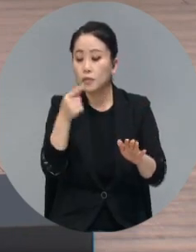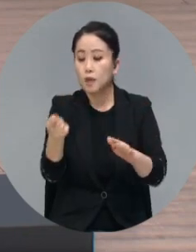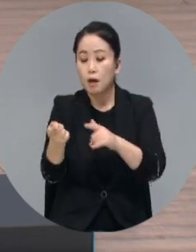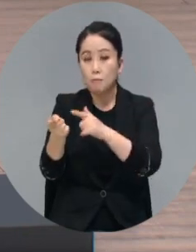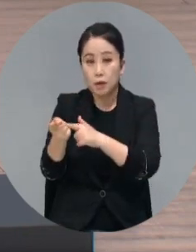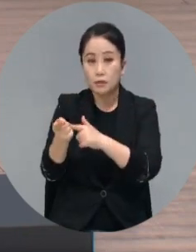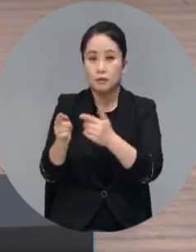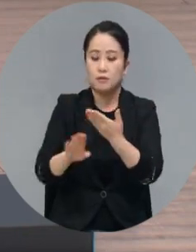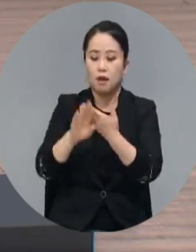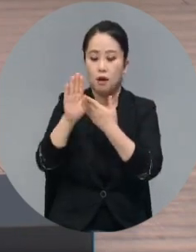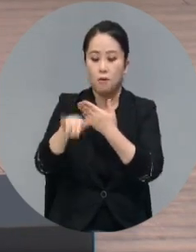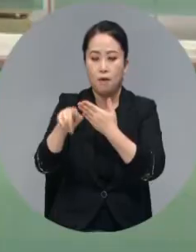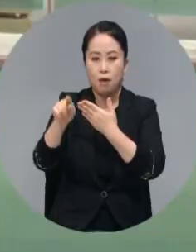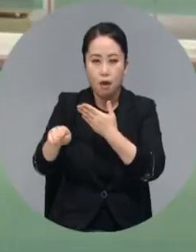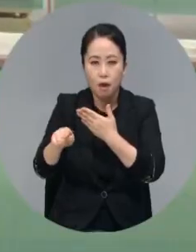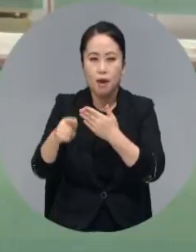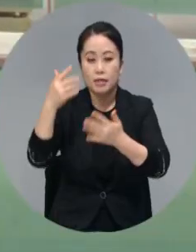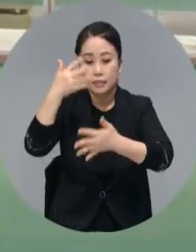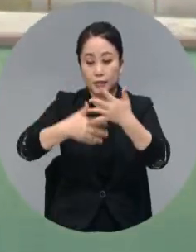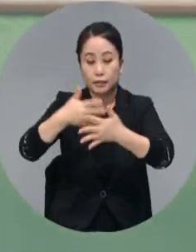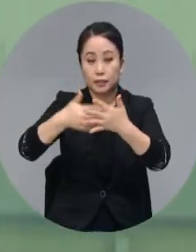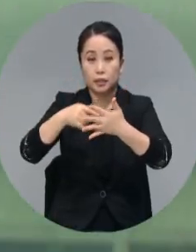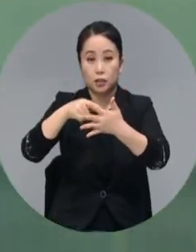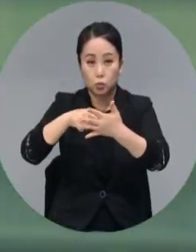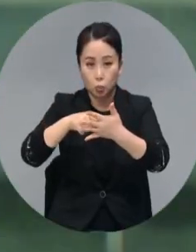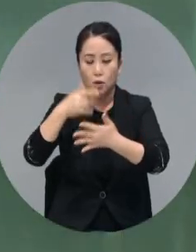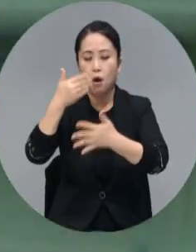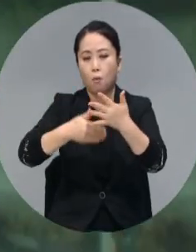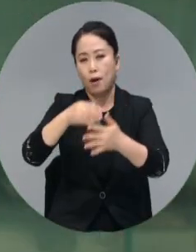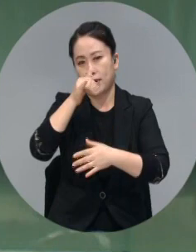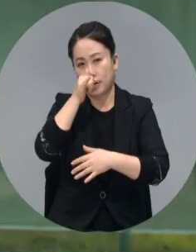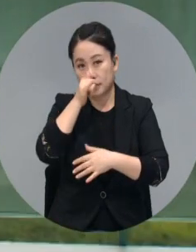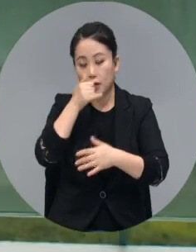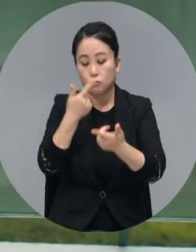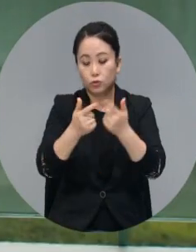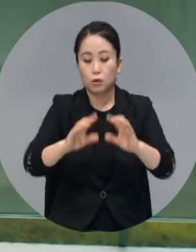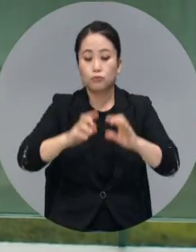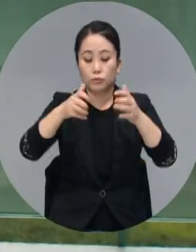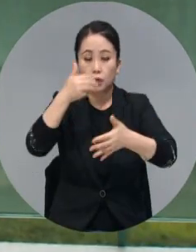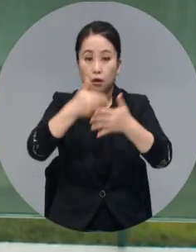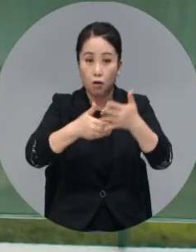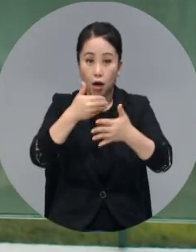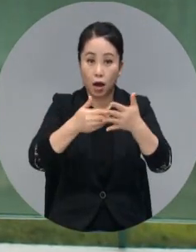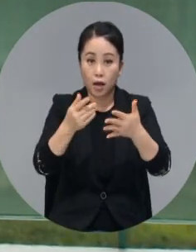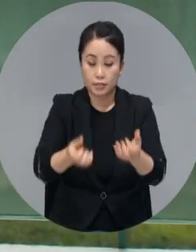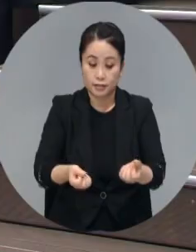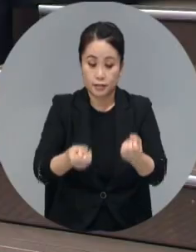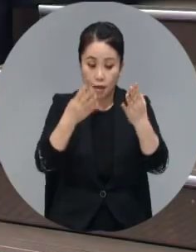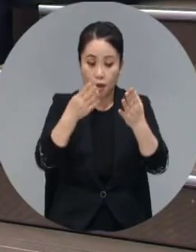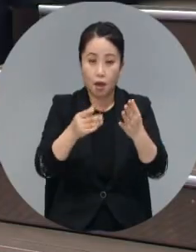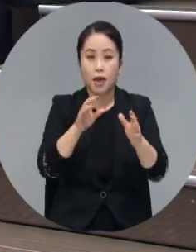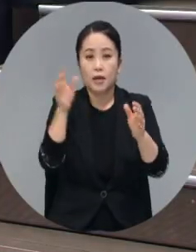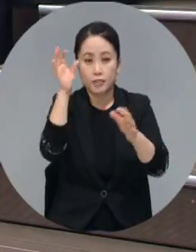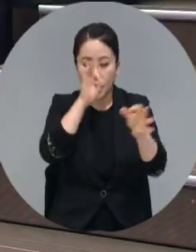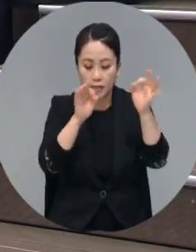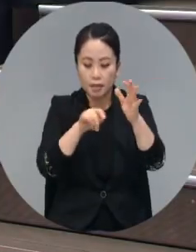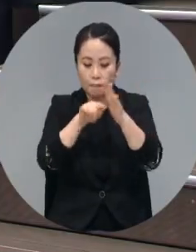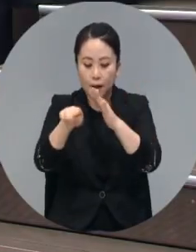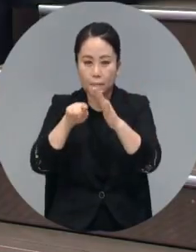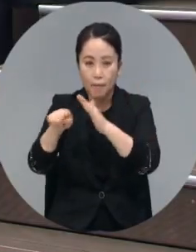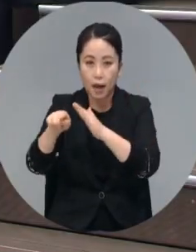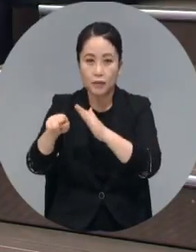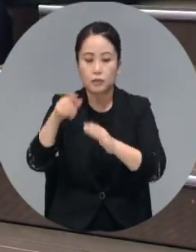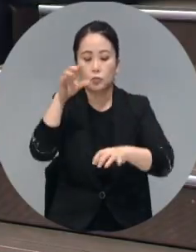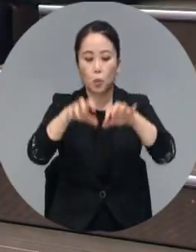커다란 야외 스크린으로 영화 상영이 이어지는 부산국제영화제의 찾아가는 영화제 동네방네 비프